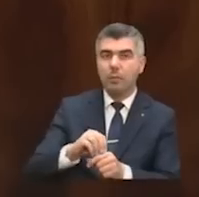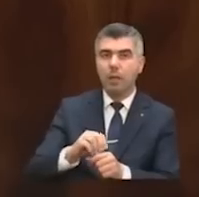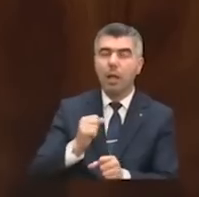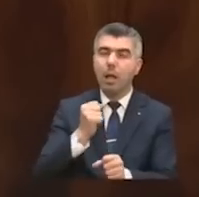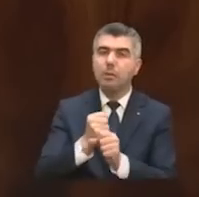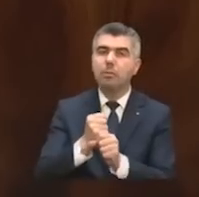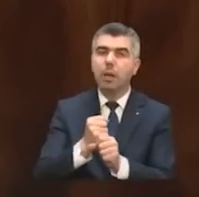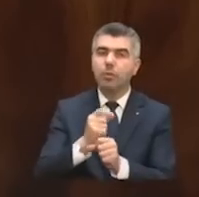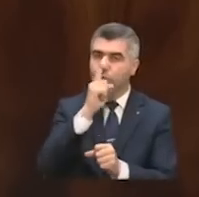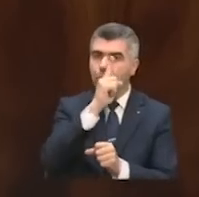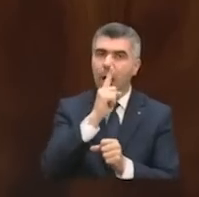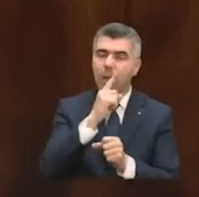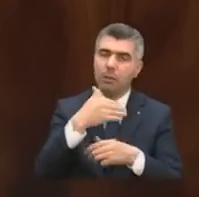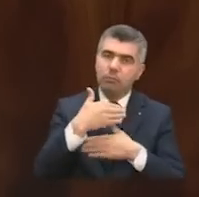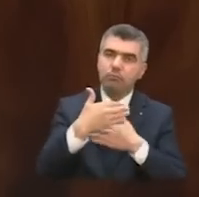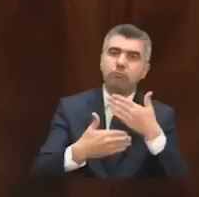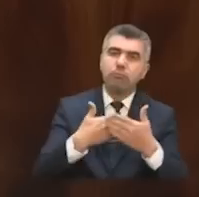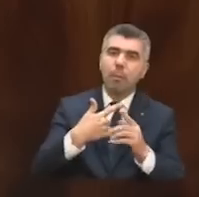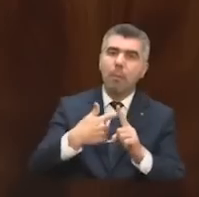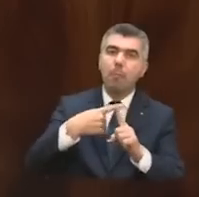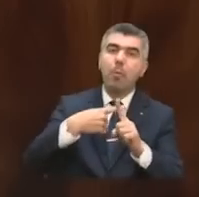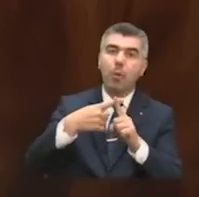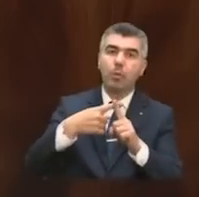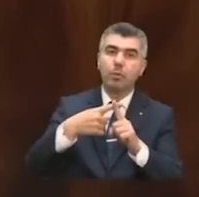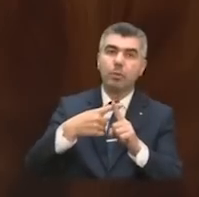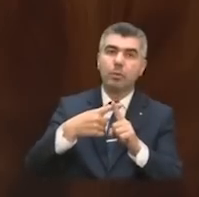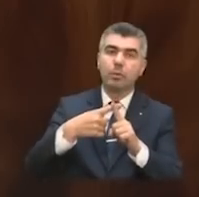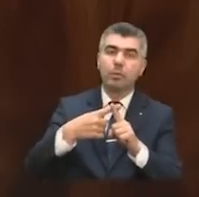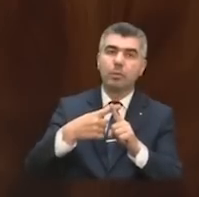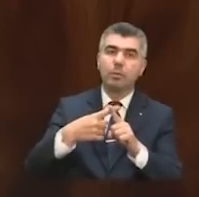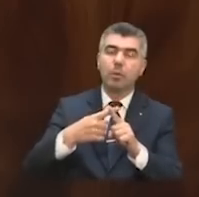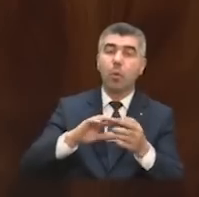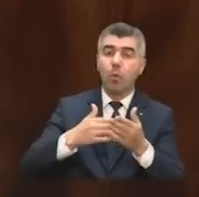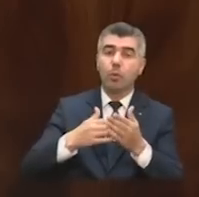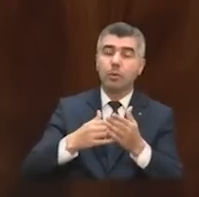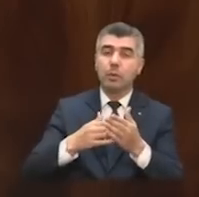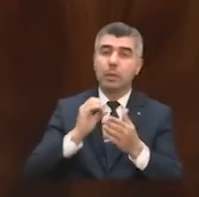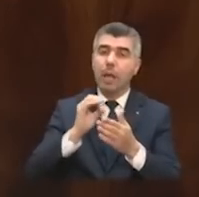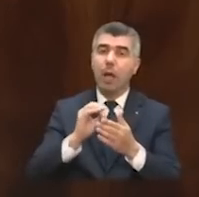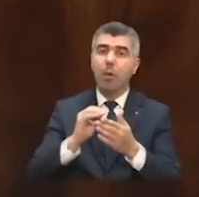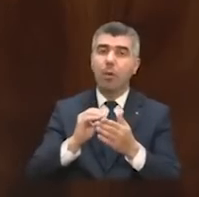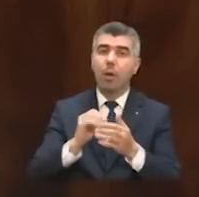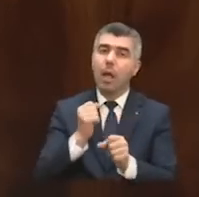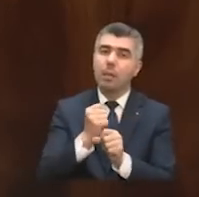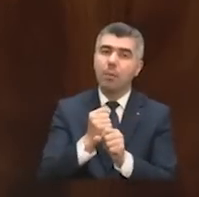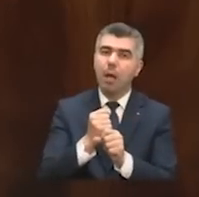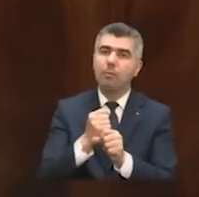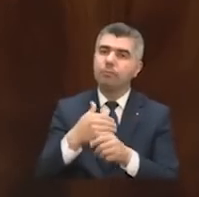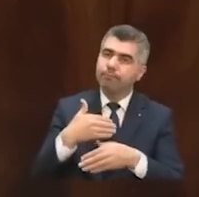وغادي نشتغلوا ان شاء الله ايجابيا، باش اولا كاع داكشي اللي خديناه غادي نحطوه